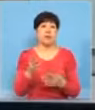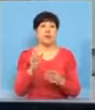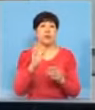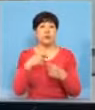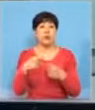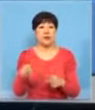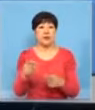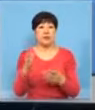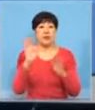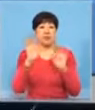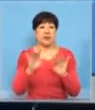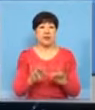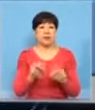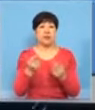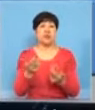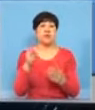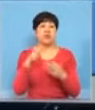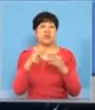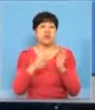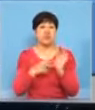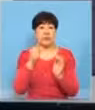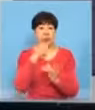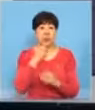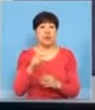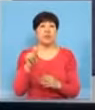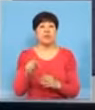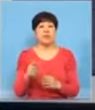по продаже билетов на «Экспо-2017»